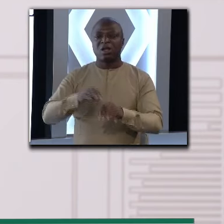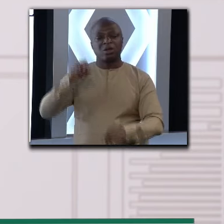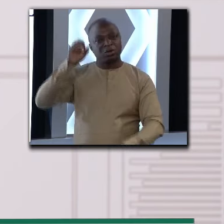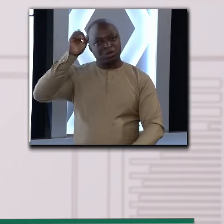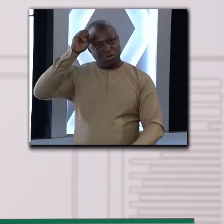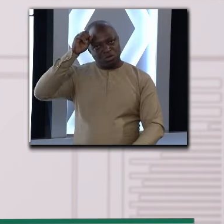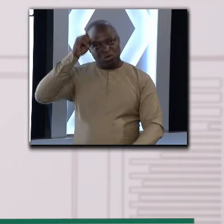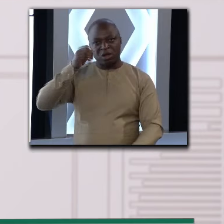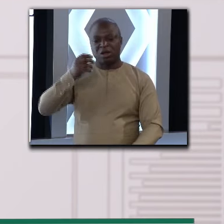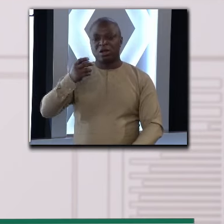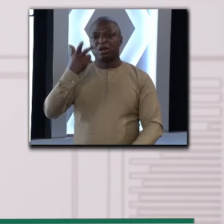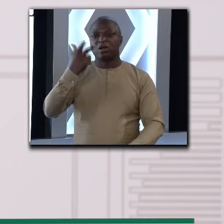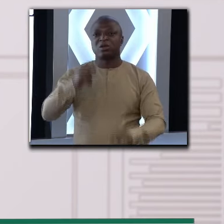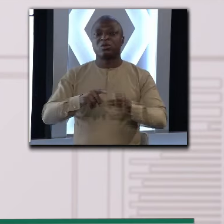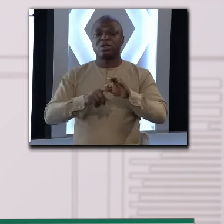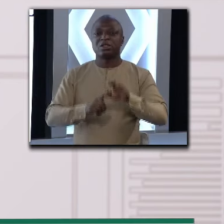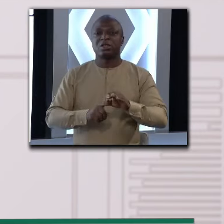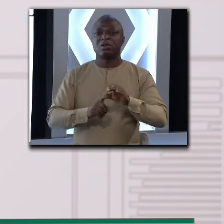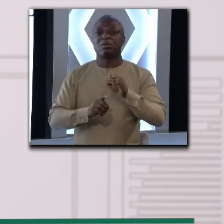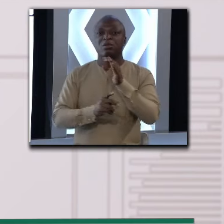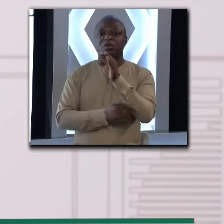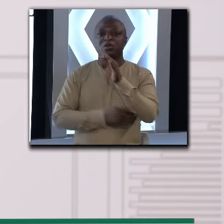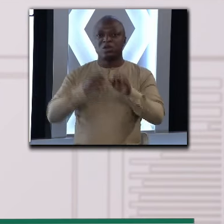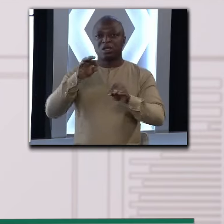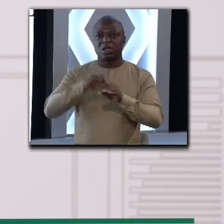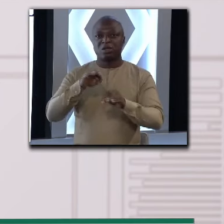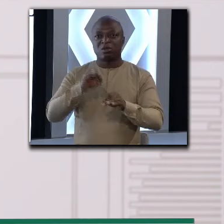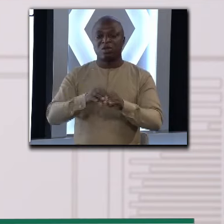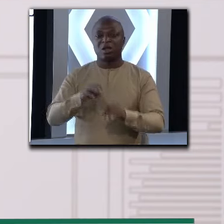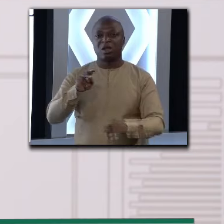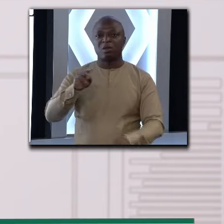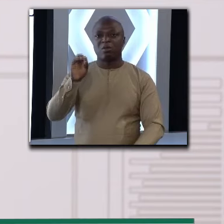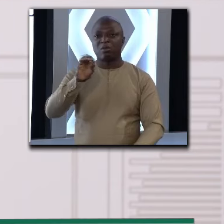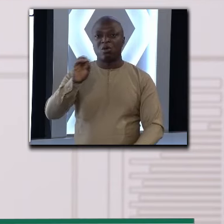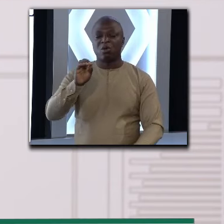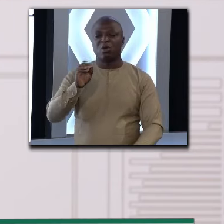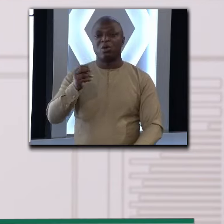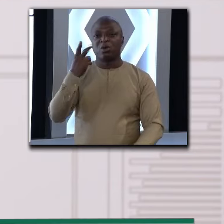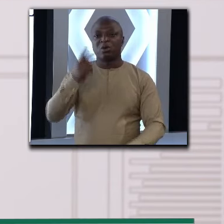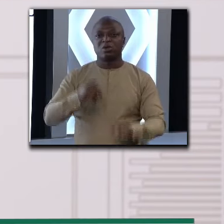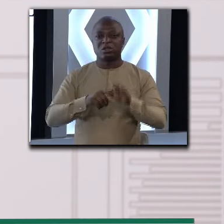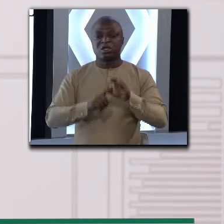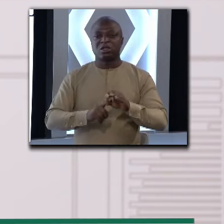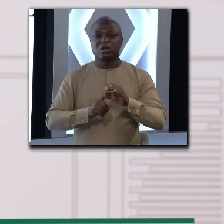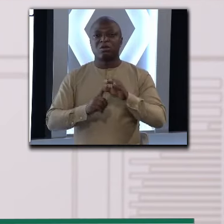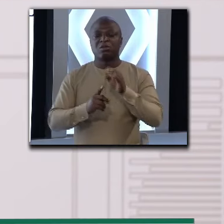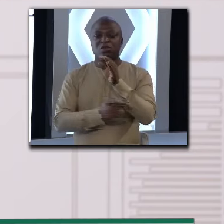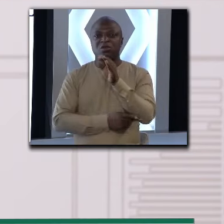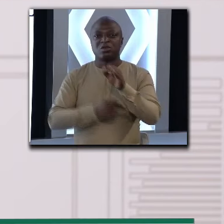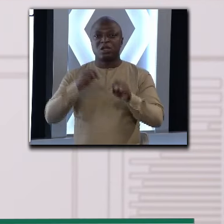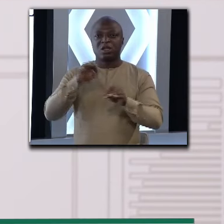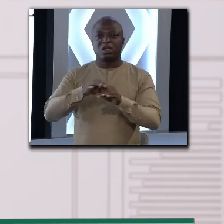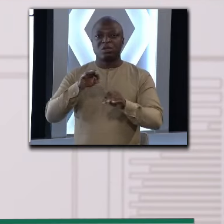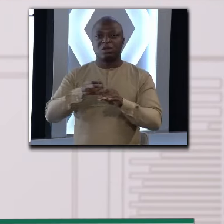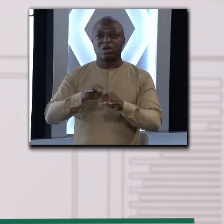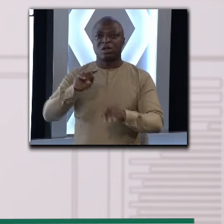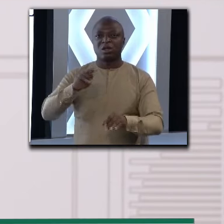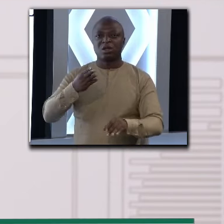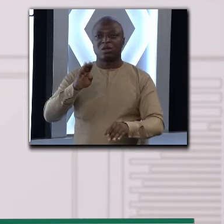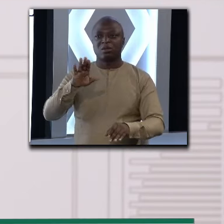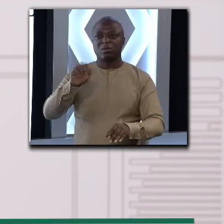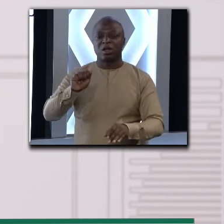Sotoubois, 3 sièges. Circonscription électorale Mo, 2 sièges. Circonscription électorale